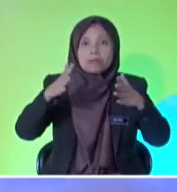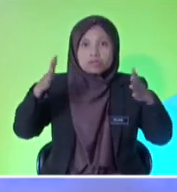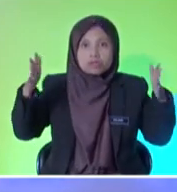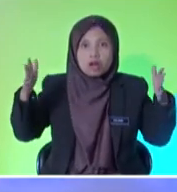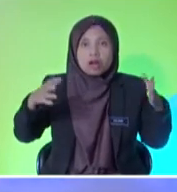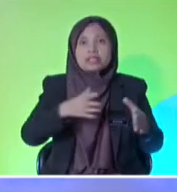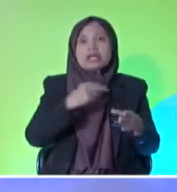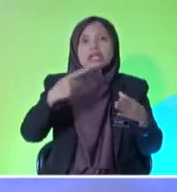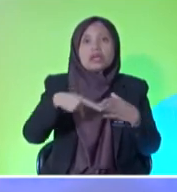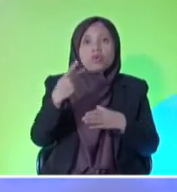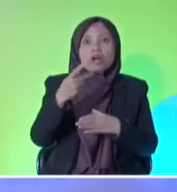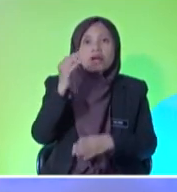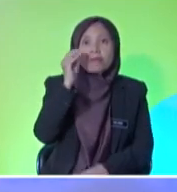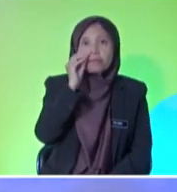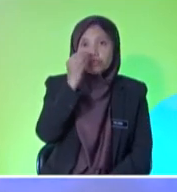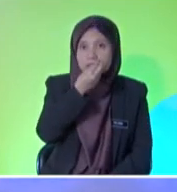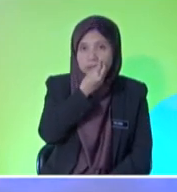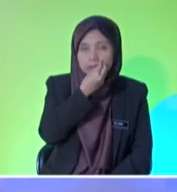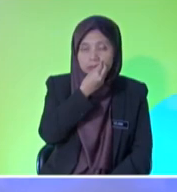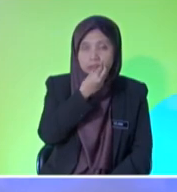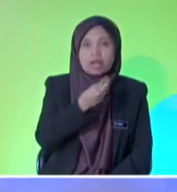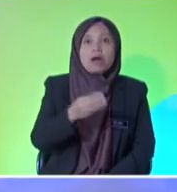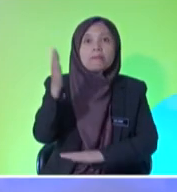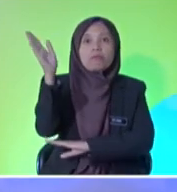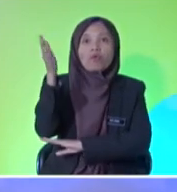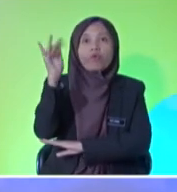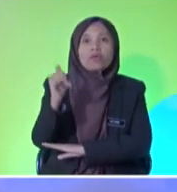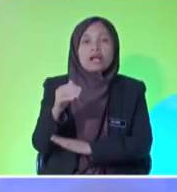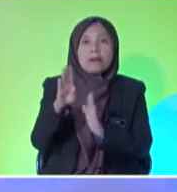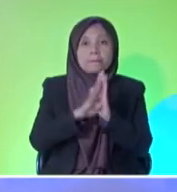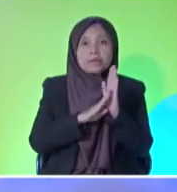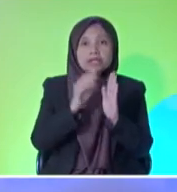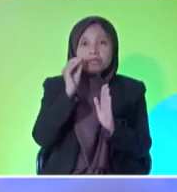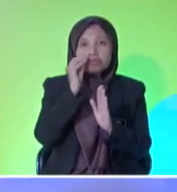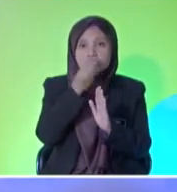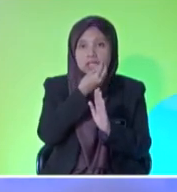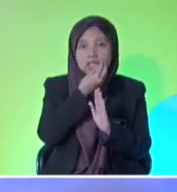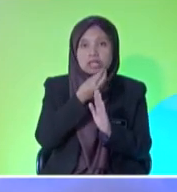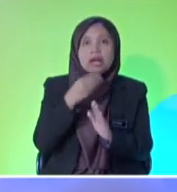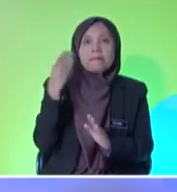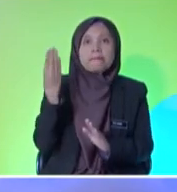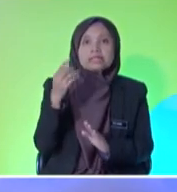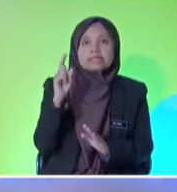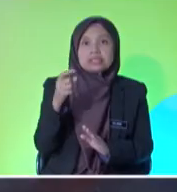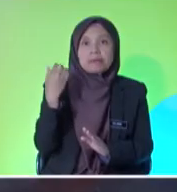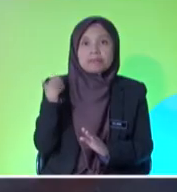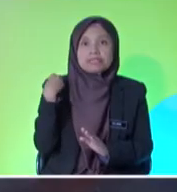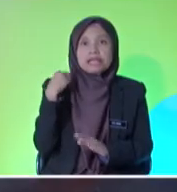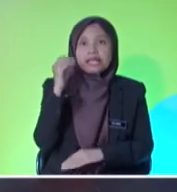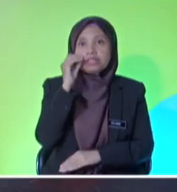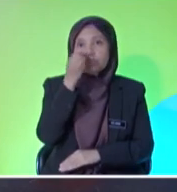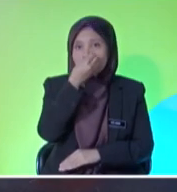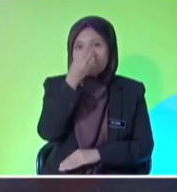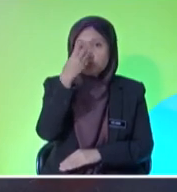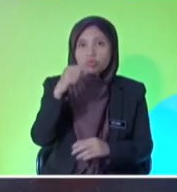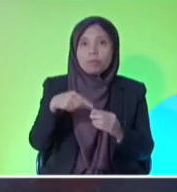Wow ini pokok yang berbunga supaya kita tanam biji ini karena biji Beni biasanya ada bunga nah ini kemudian kita